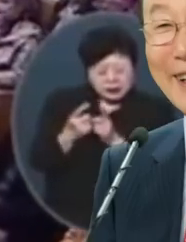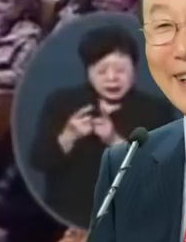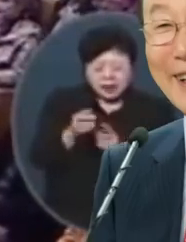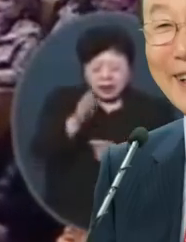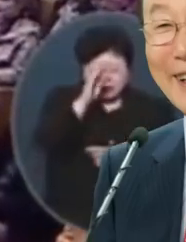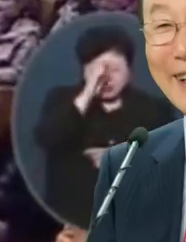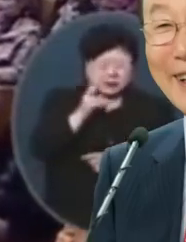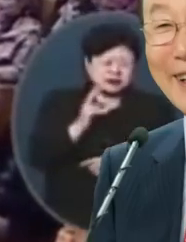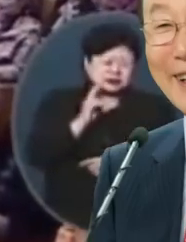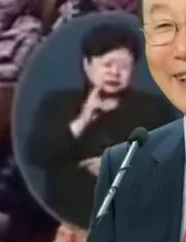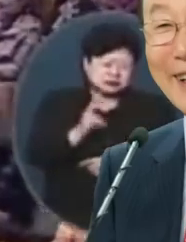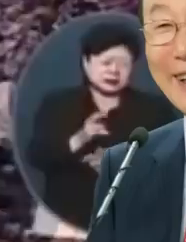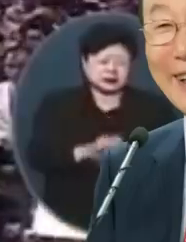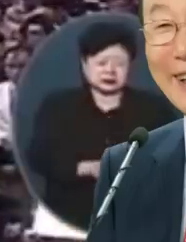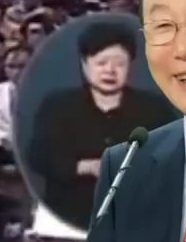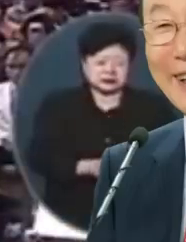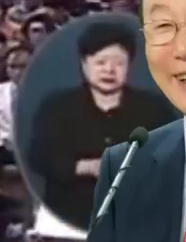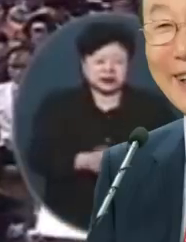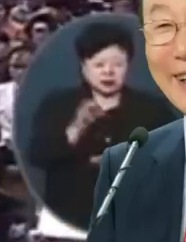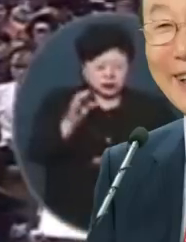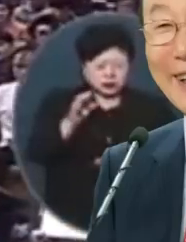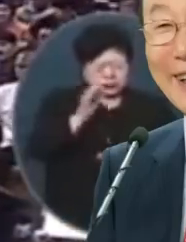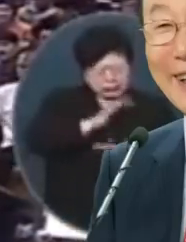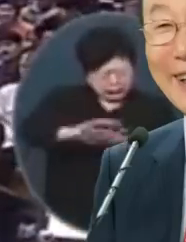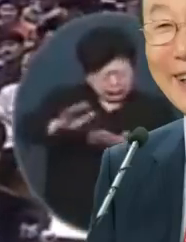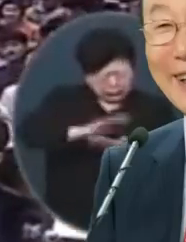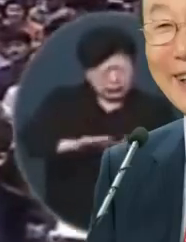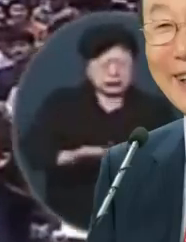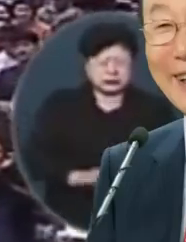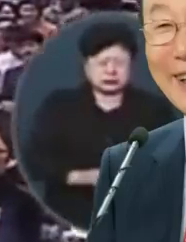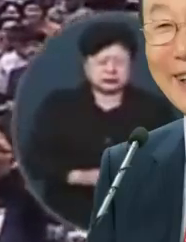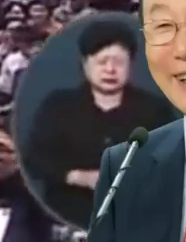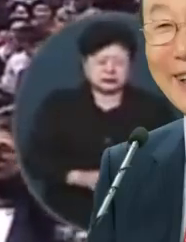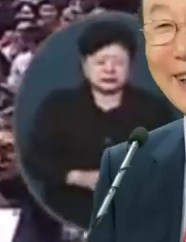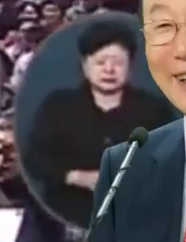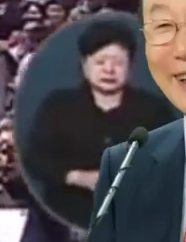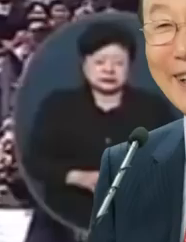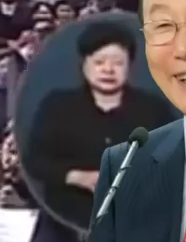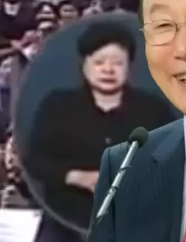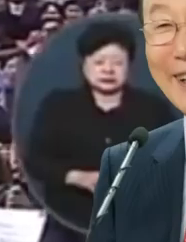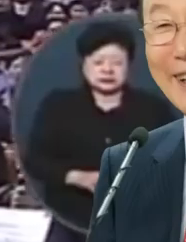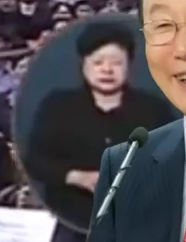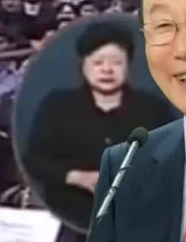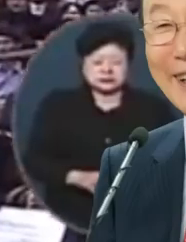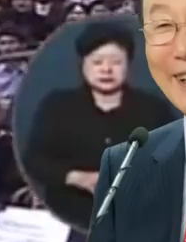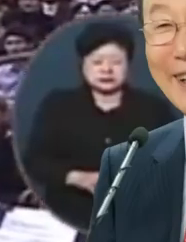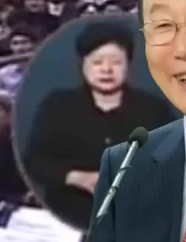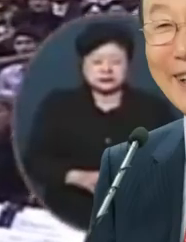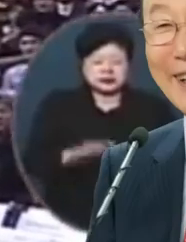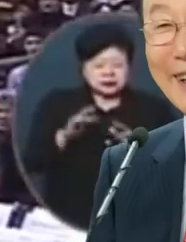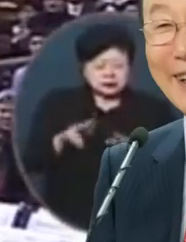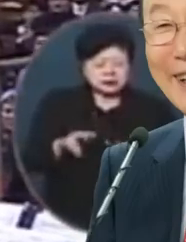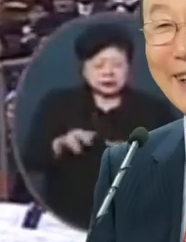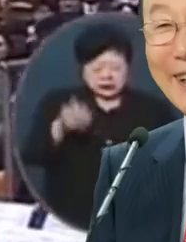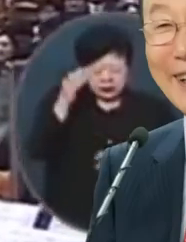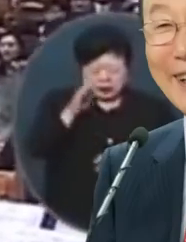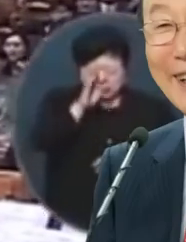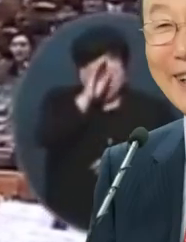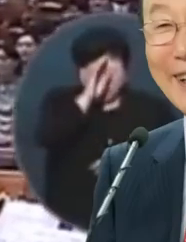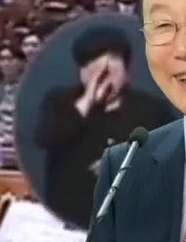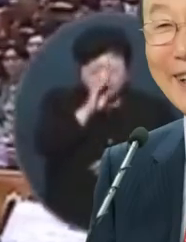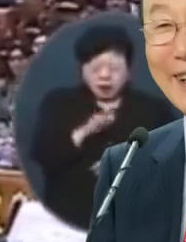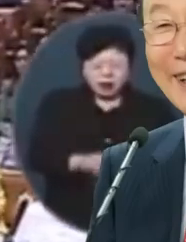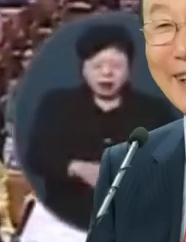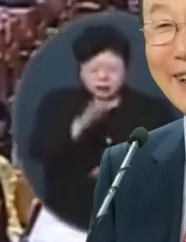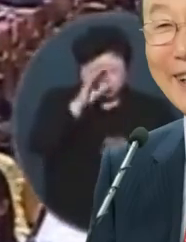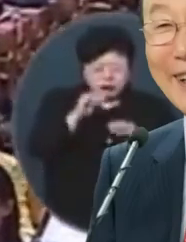병이 중해지고 가진 재산마저 치료비로 모두 허비하고 말았습니다. 예나 지금이나 병은